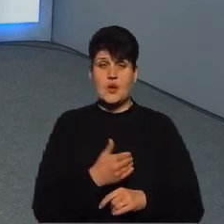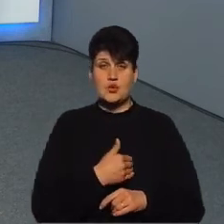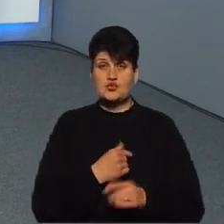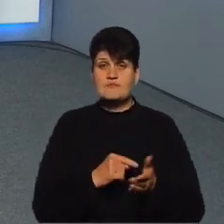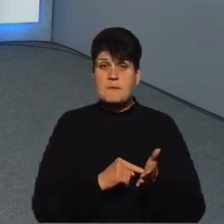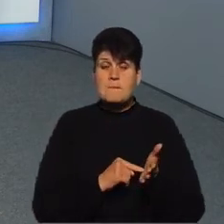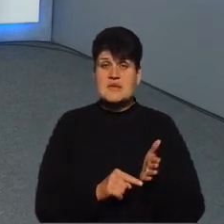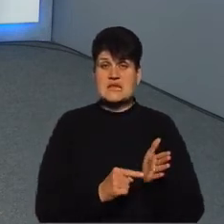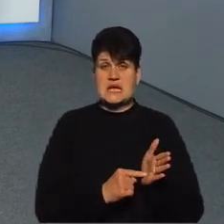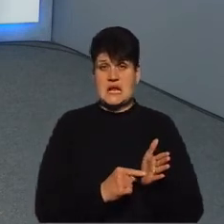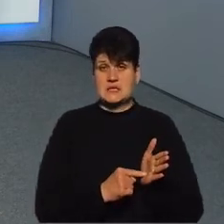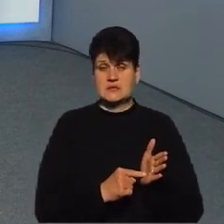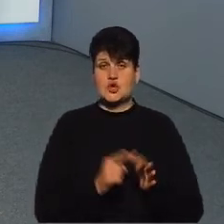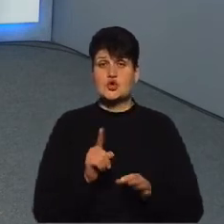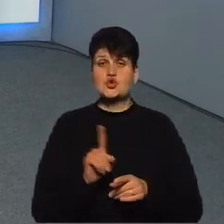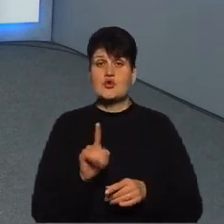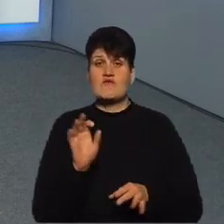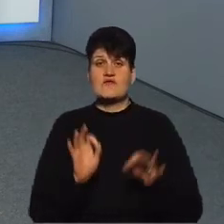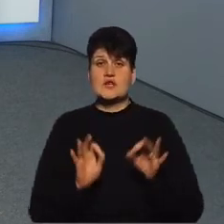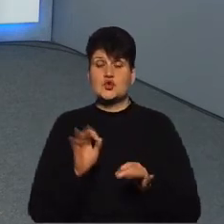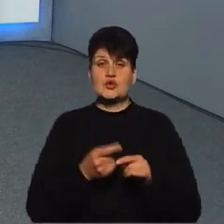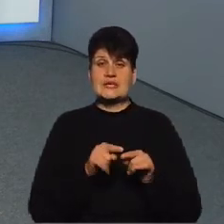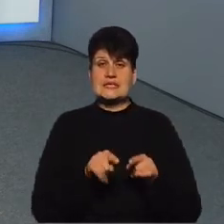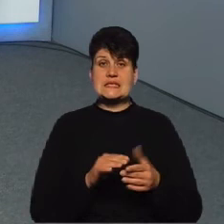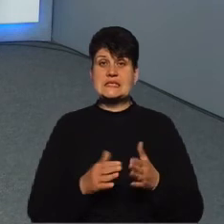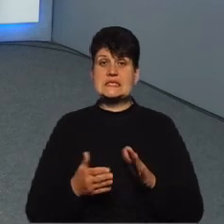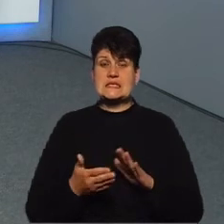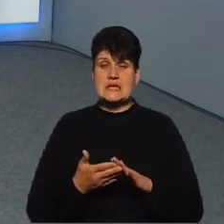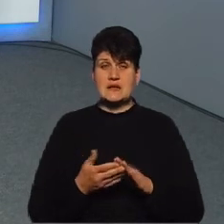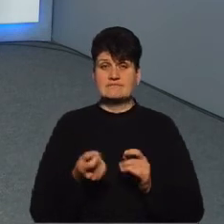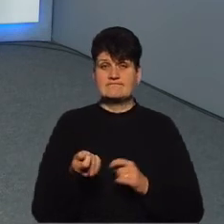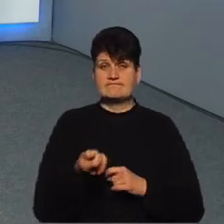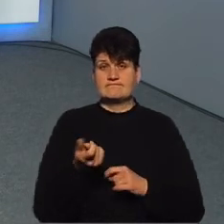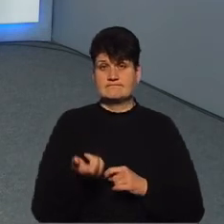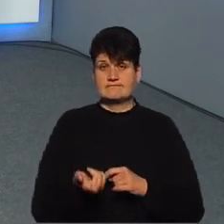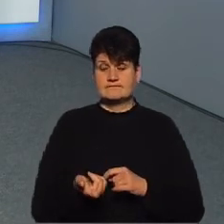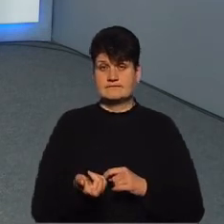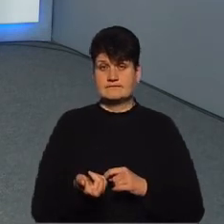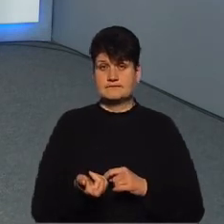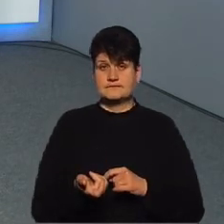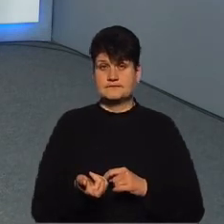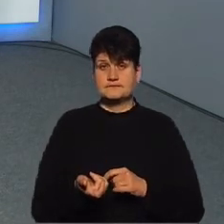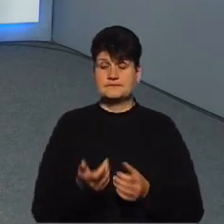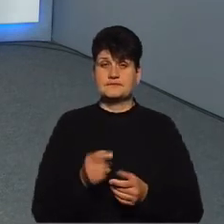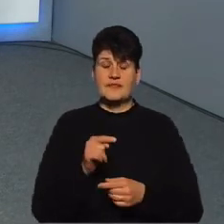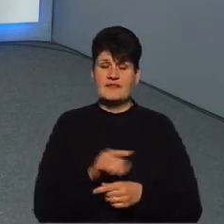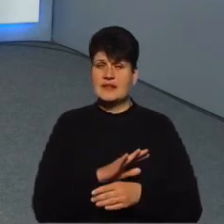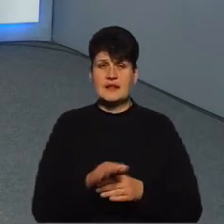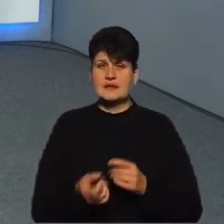що відсоток таких станів незначний. Він не викликає